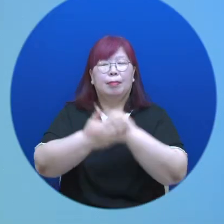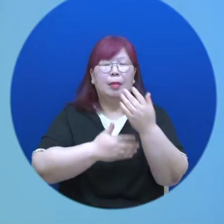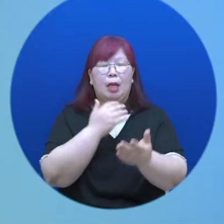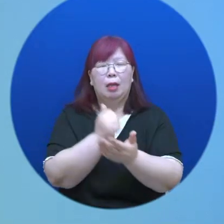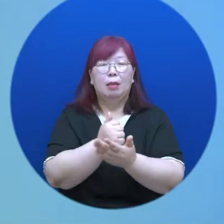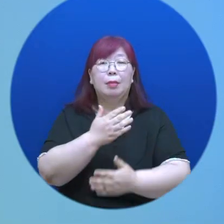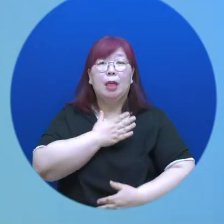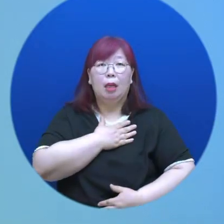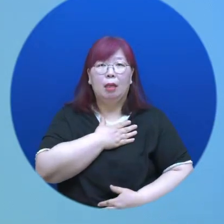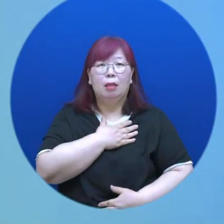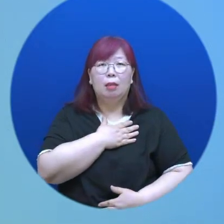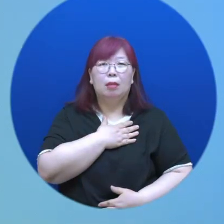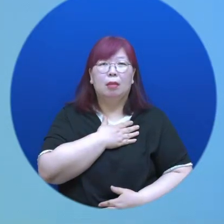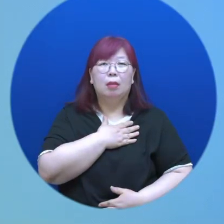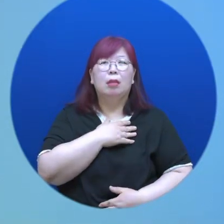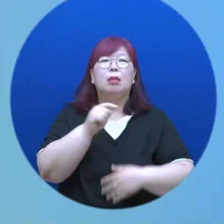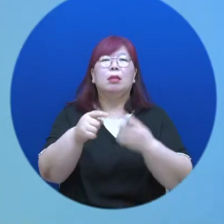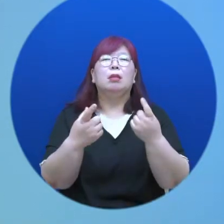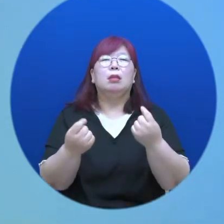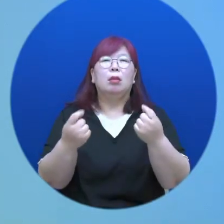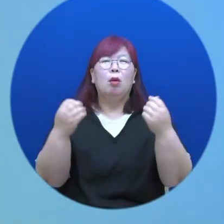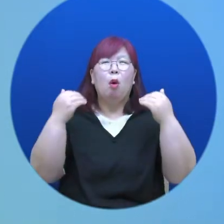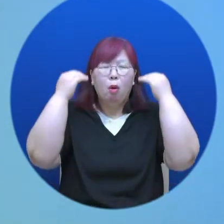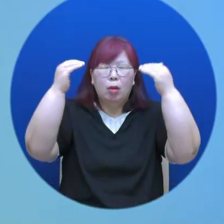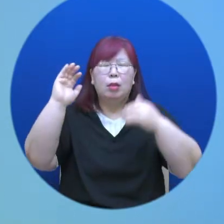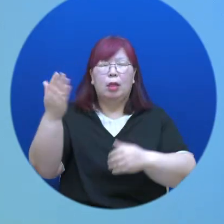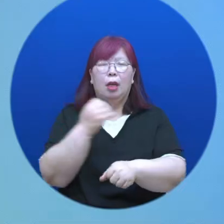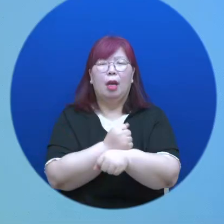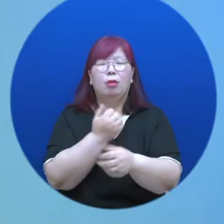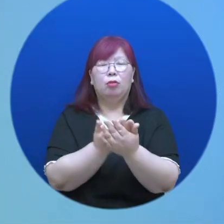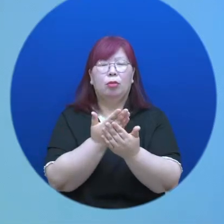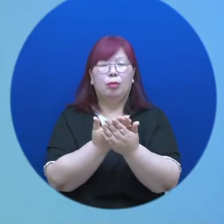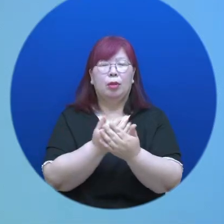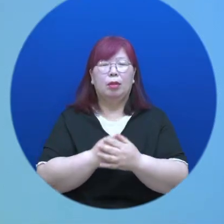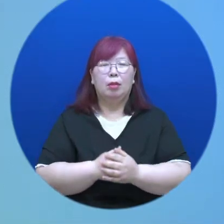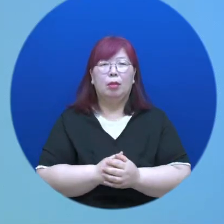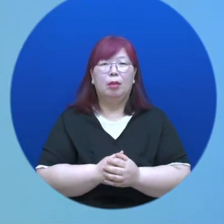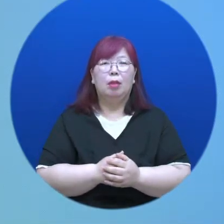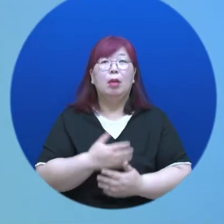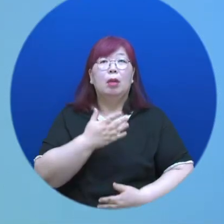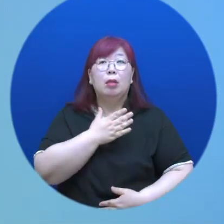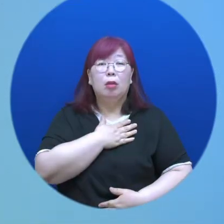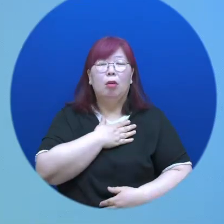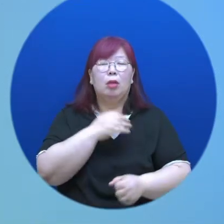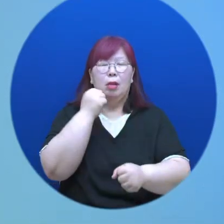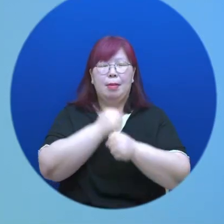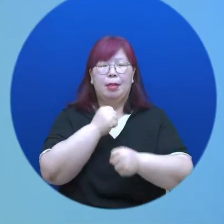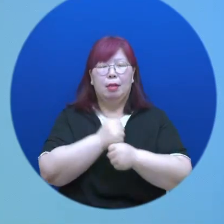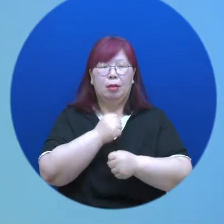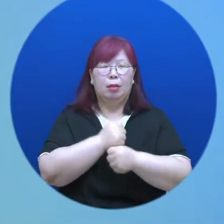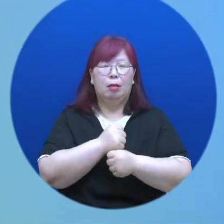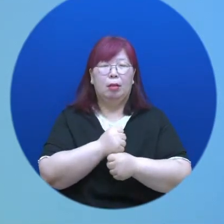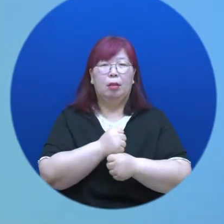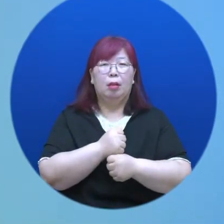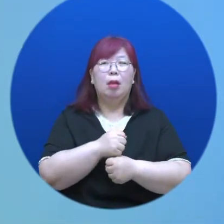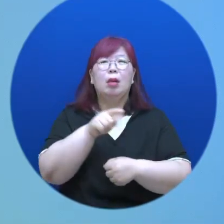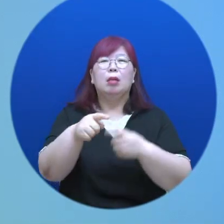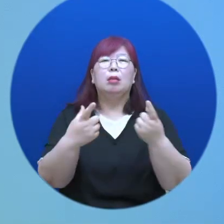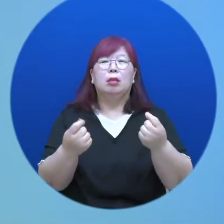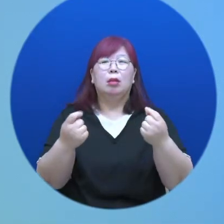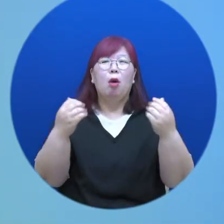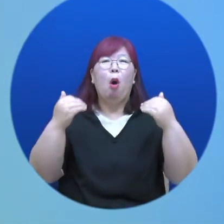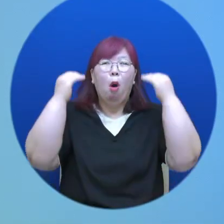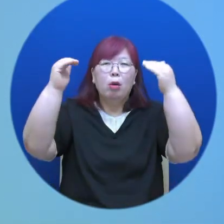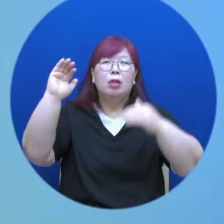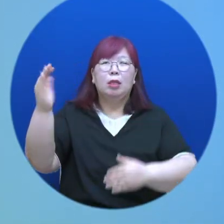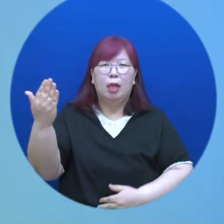제가 그런 어른이 되게 하여 주옵소서. 저를 빚어주셔서 그런 어른이 되도록,